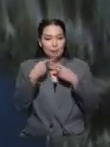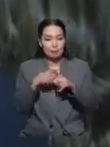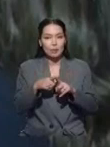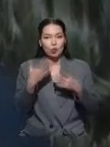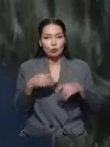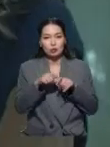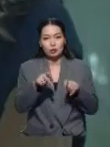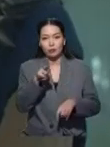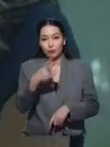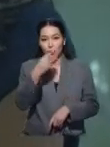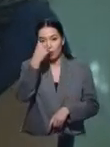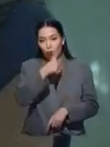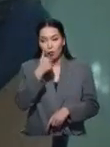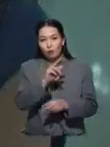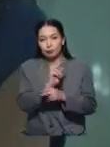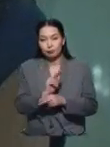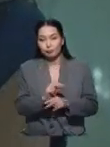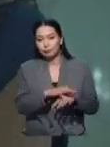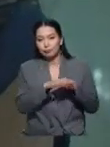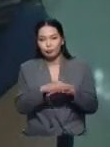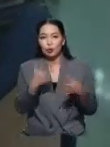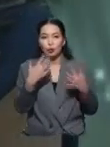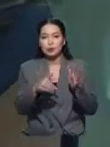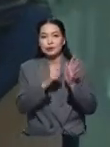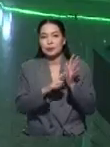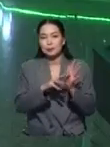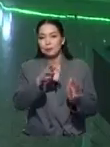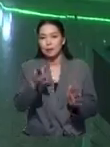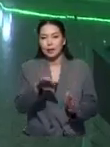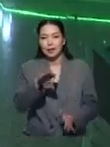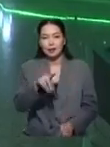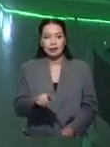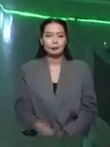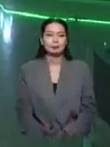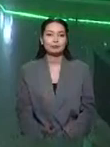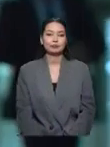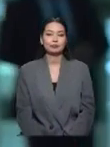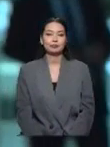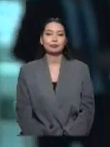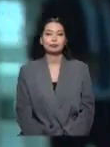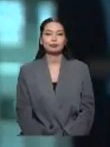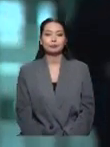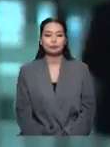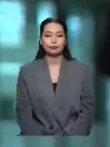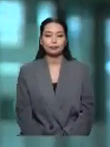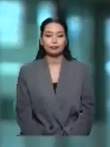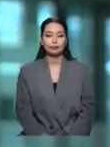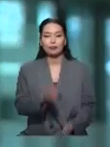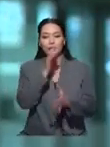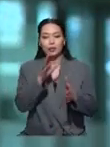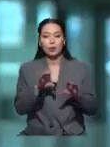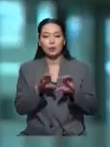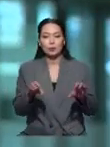2024 году на реконструкцию сетей выделено почти 70 миллиардов тенге. Эти сети, которые имеют